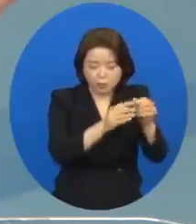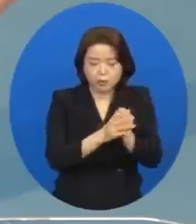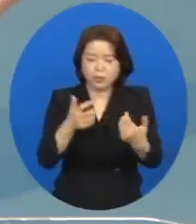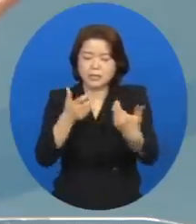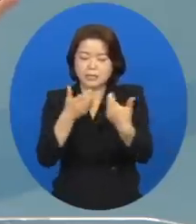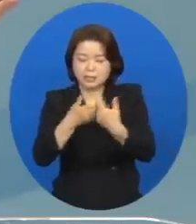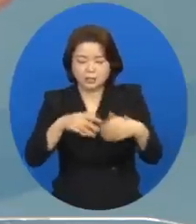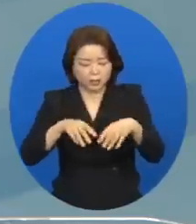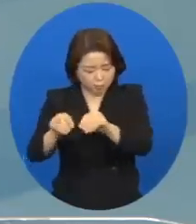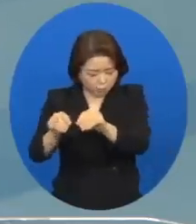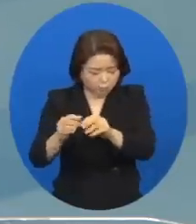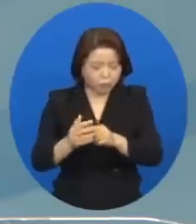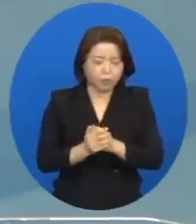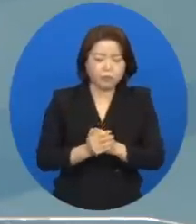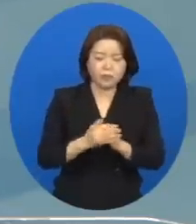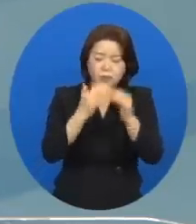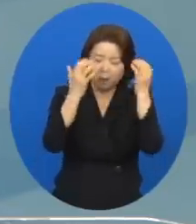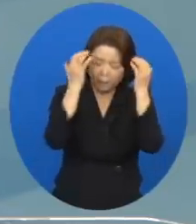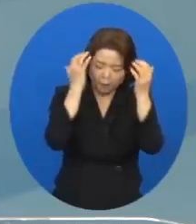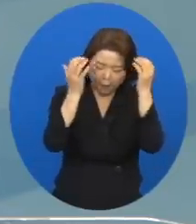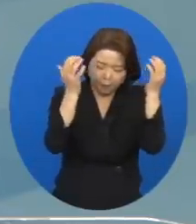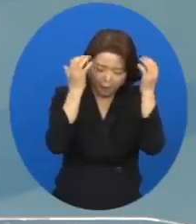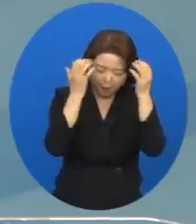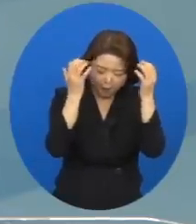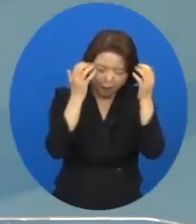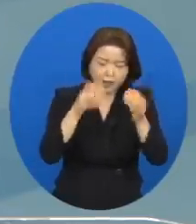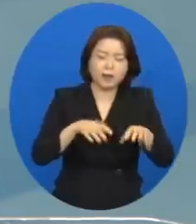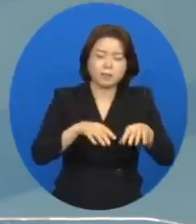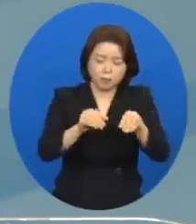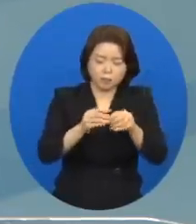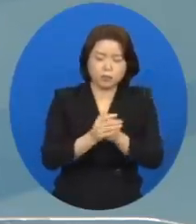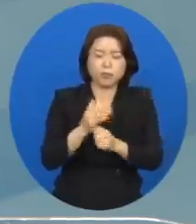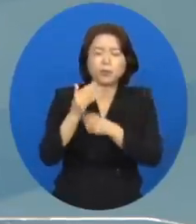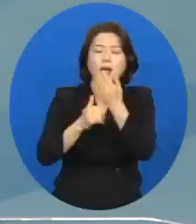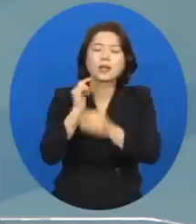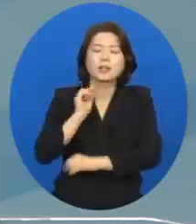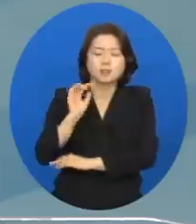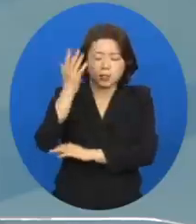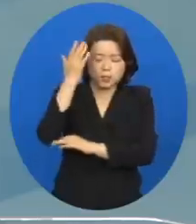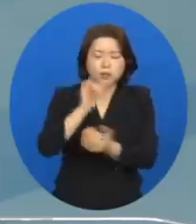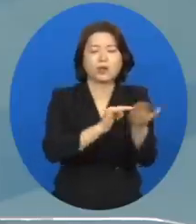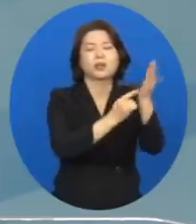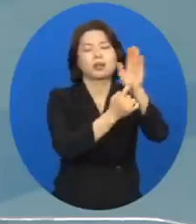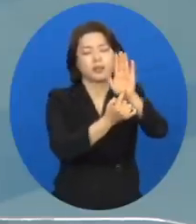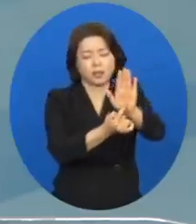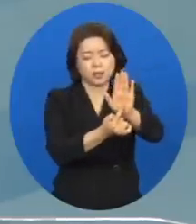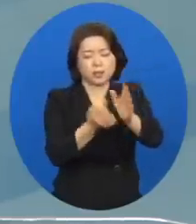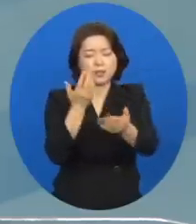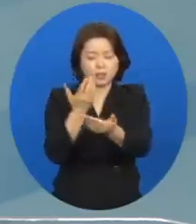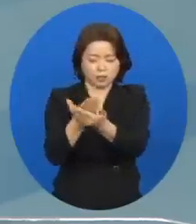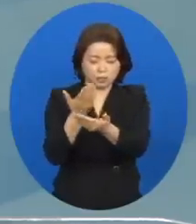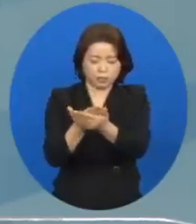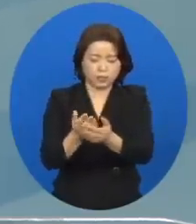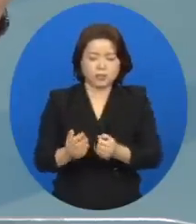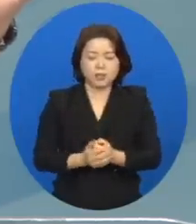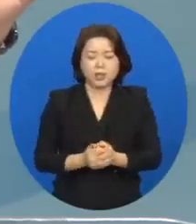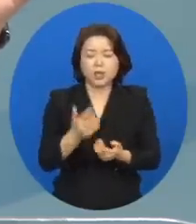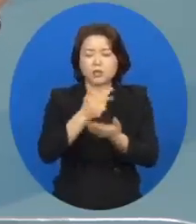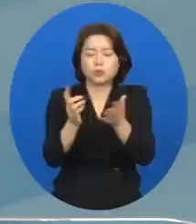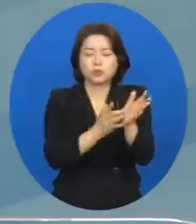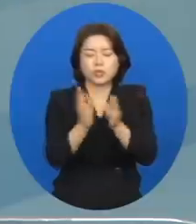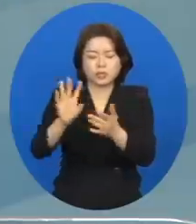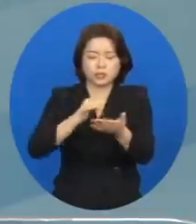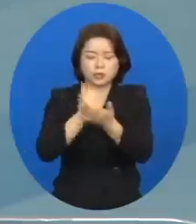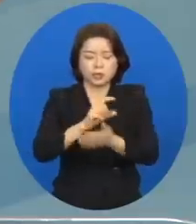그치고 환란이 그치고 하나님의 영광이 나타나게 하옵소서. 주 예수